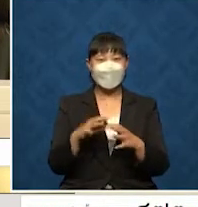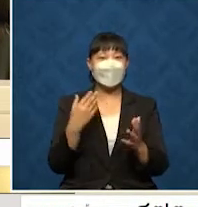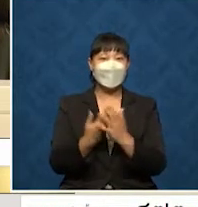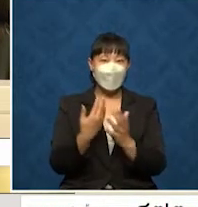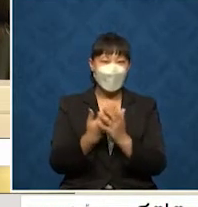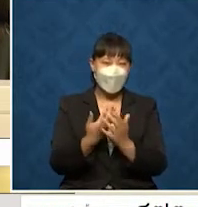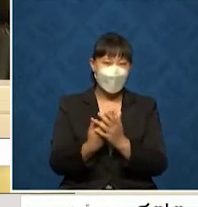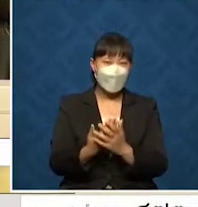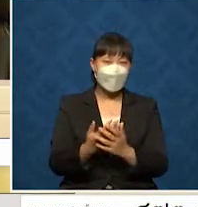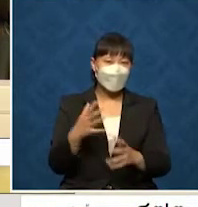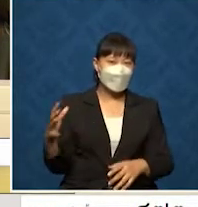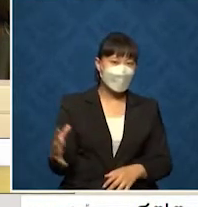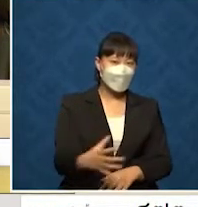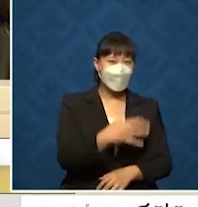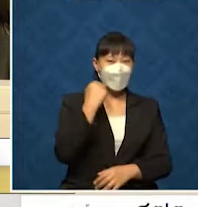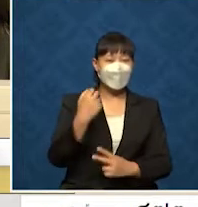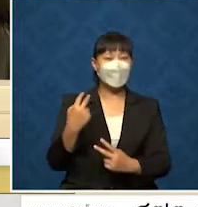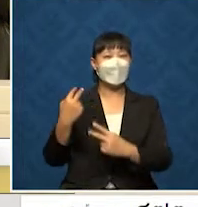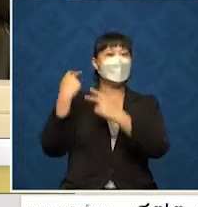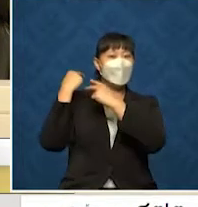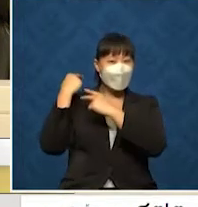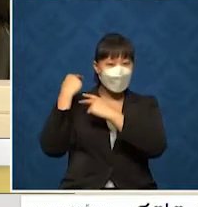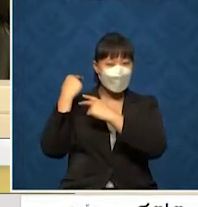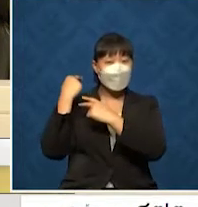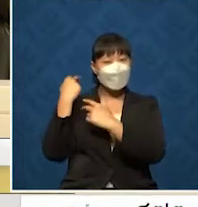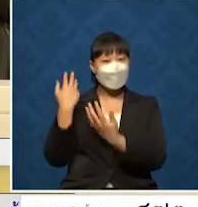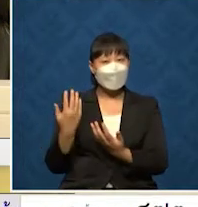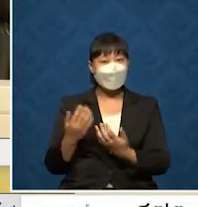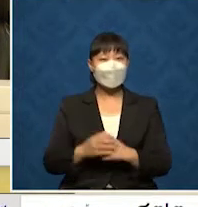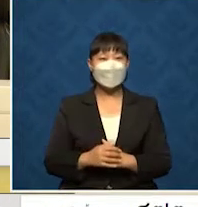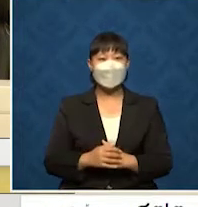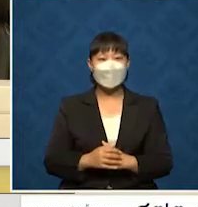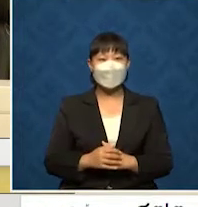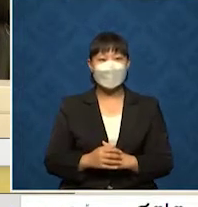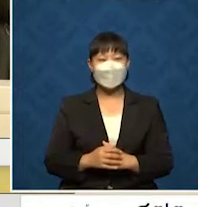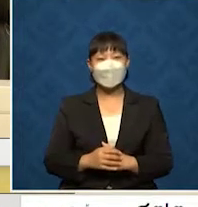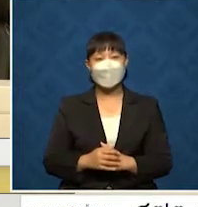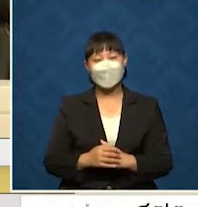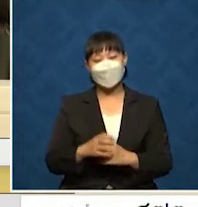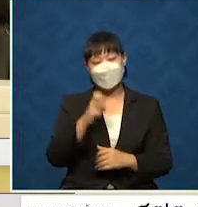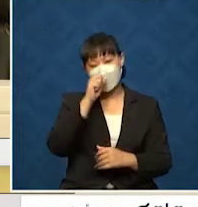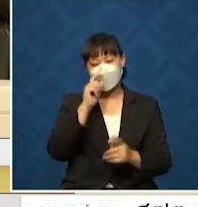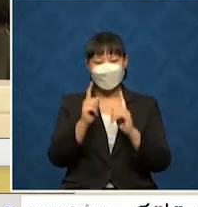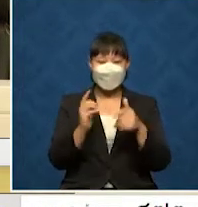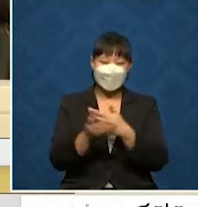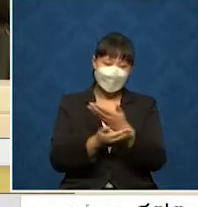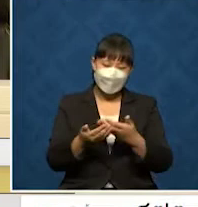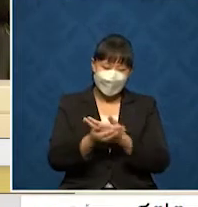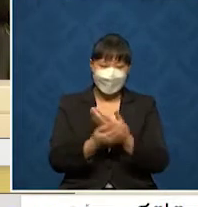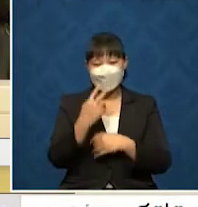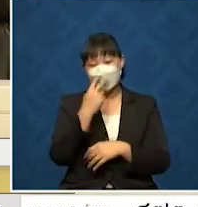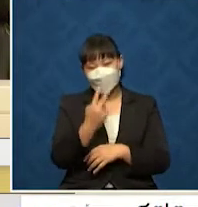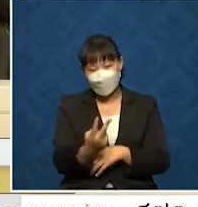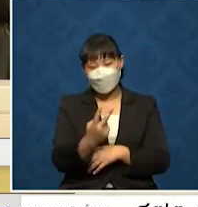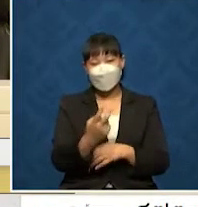ได้ตลอดและเราพิจารณาดูในเรื่องของทรัพย์สินที่